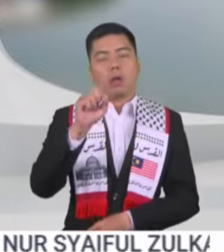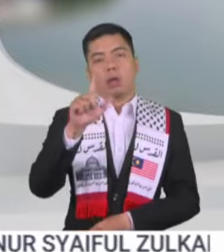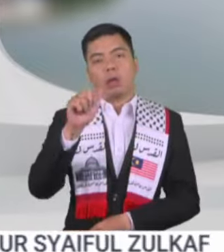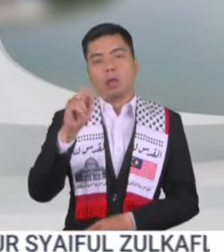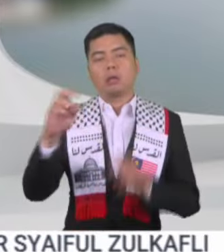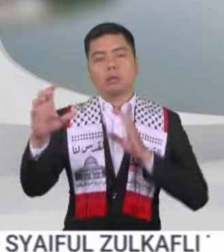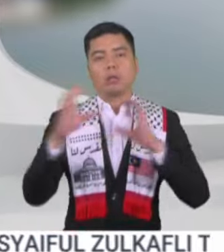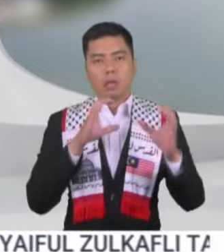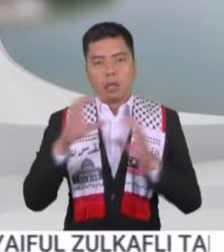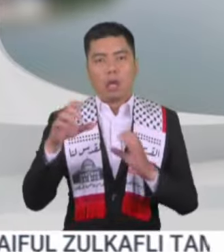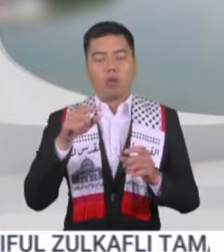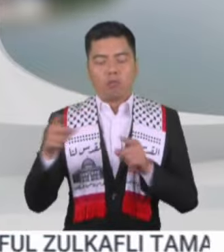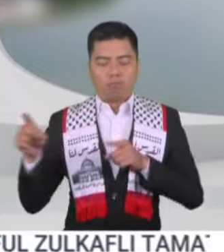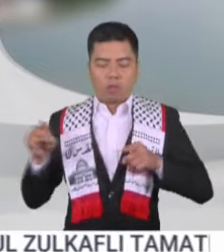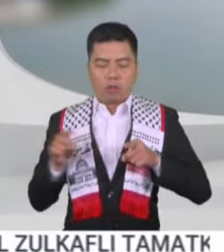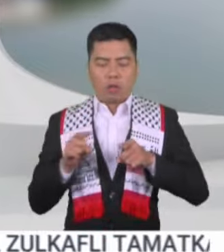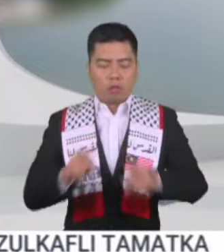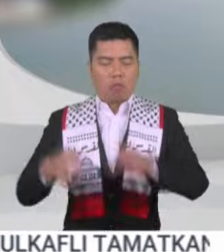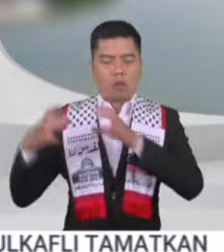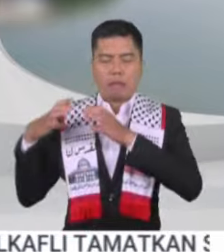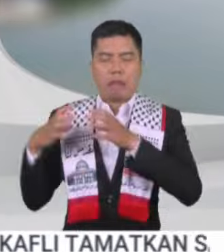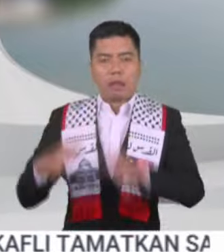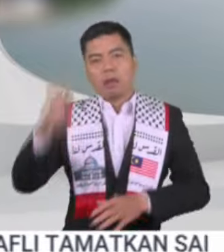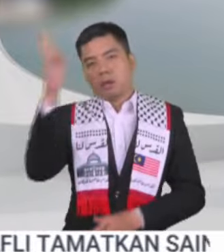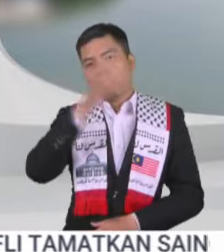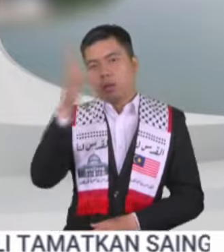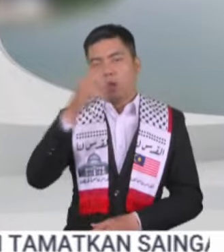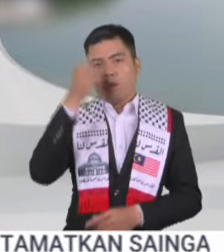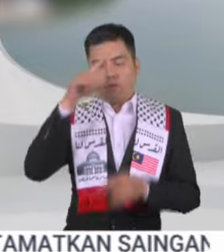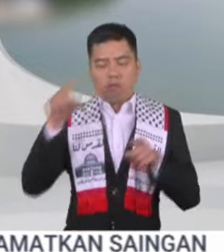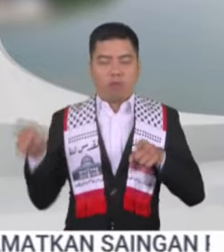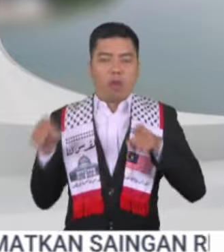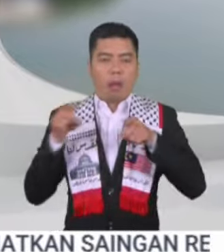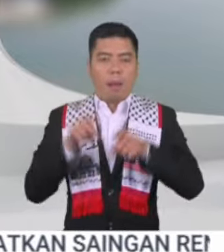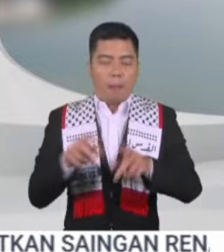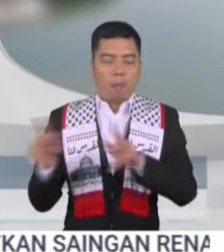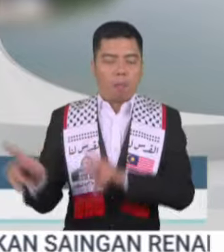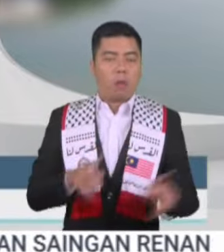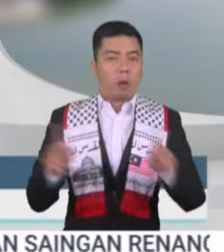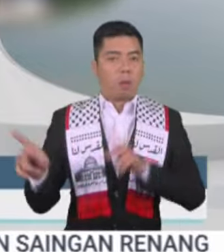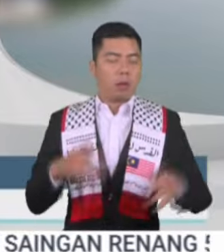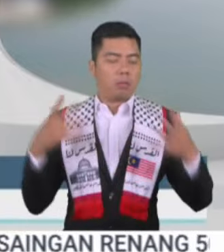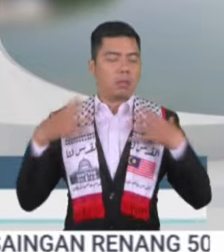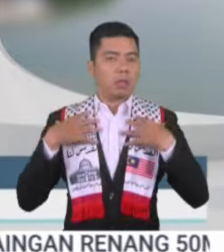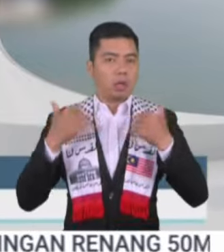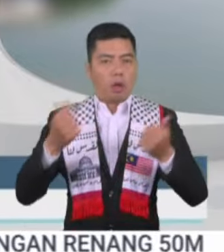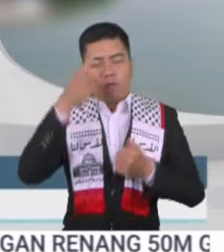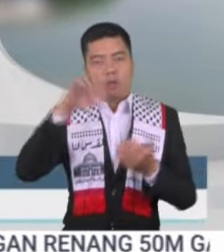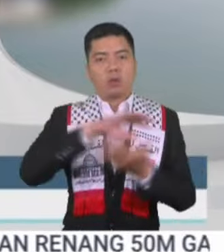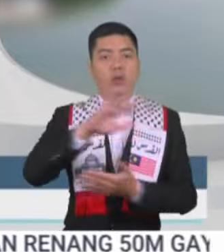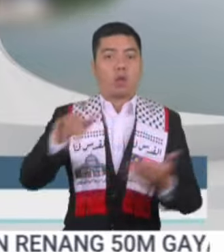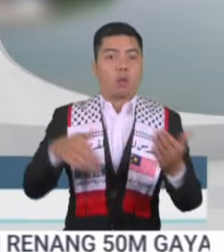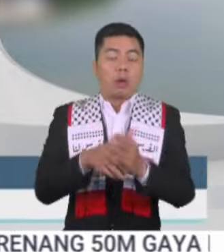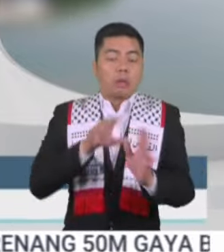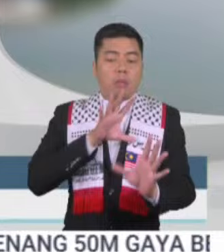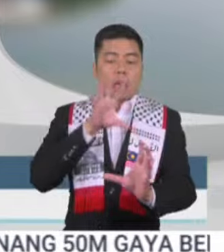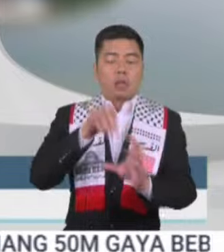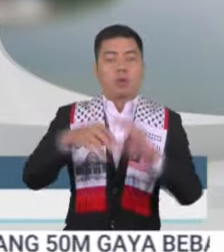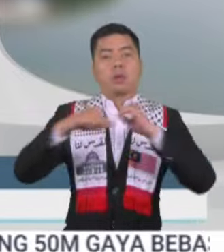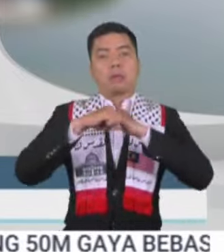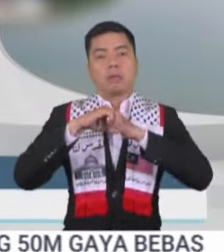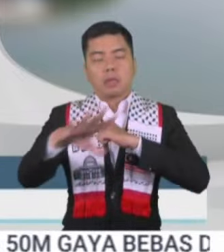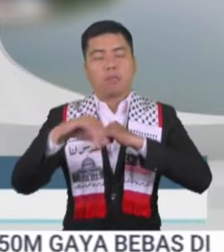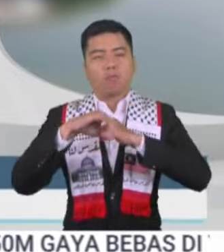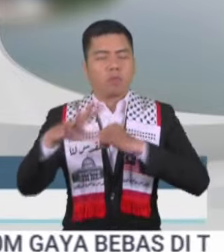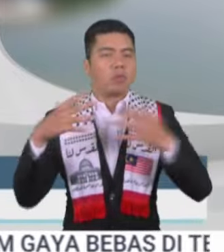berkata Selaras komitmen kerajaan dalam memacu pelaksanaan agenda kesihatan untuk semua termasuk mempromosi